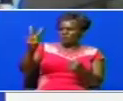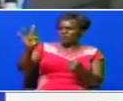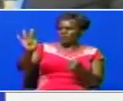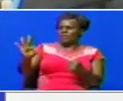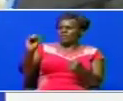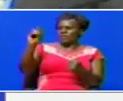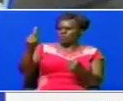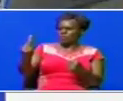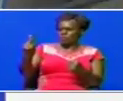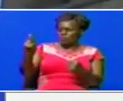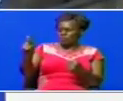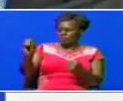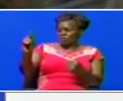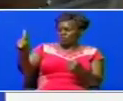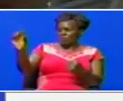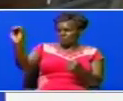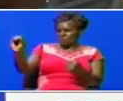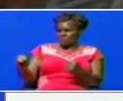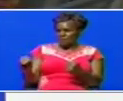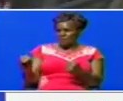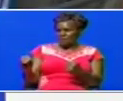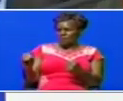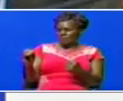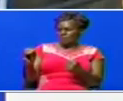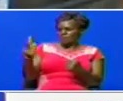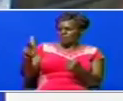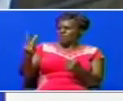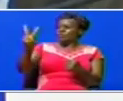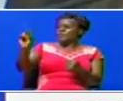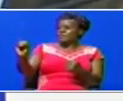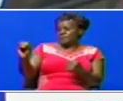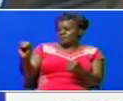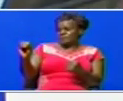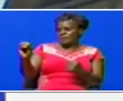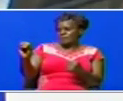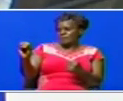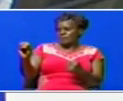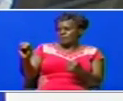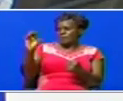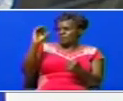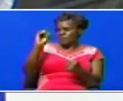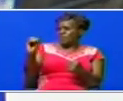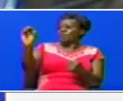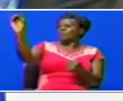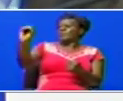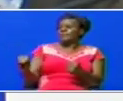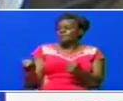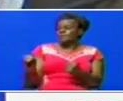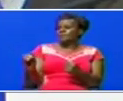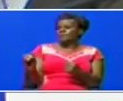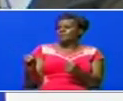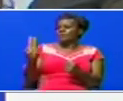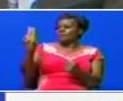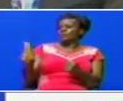23, 0.01%. Japheth Kaluyu, 20, representing 0%.